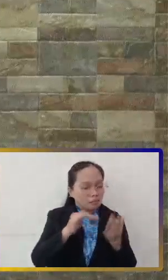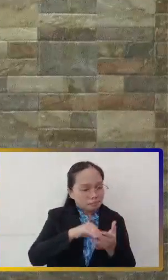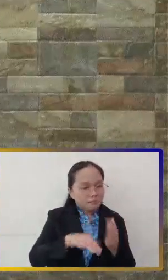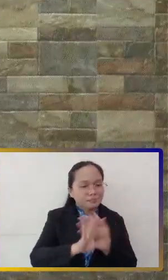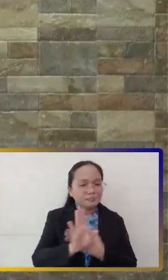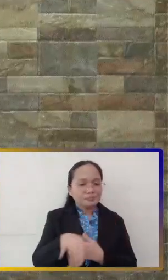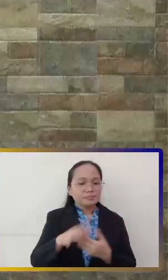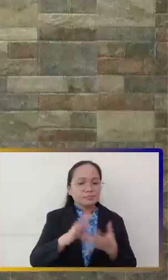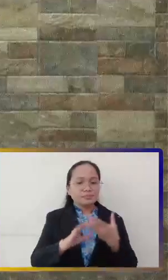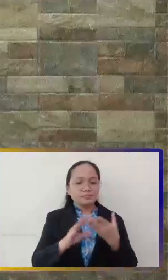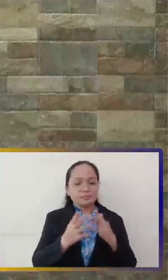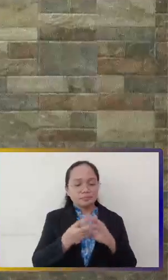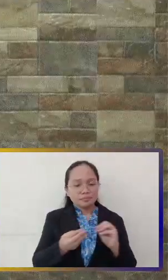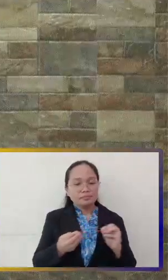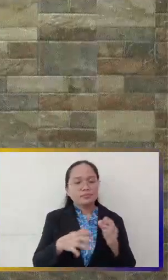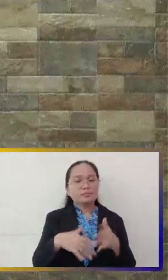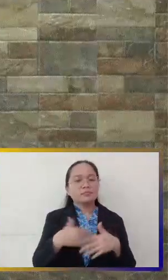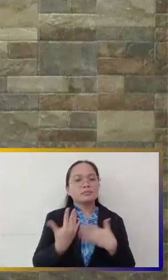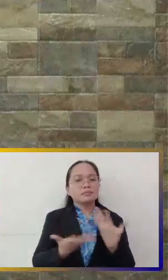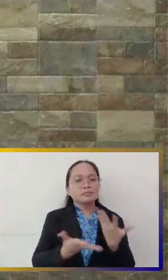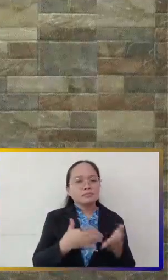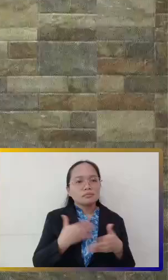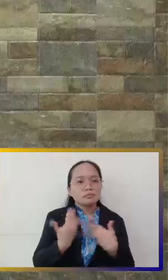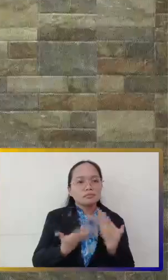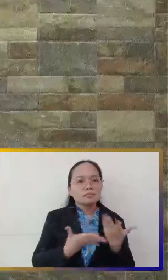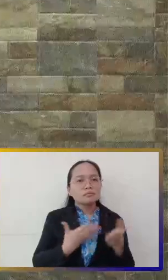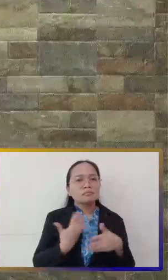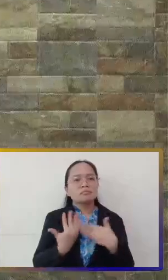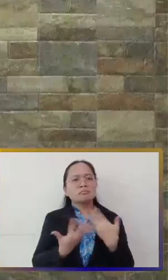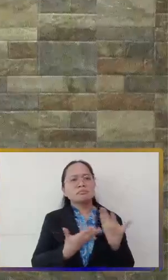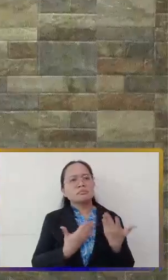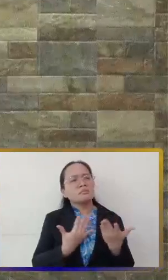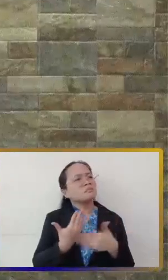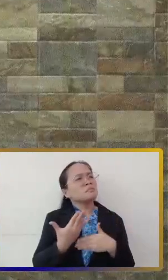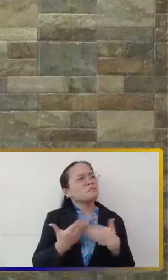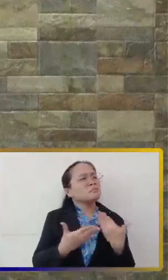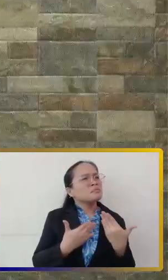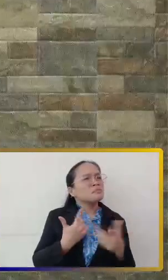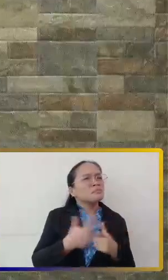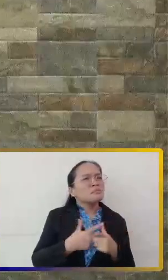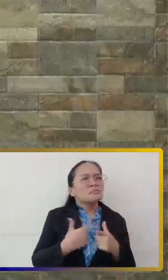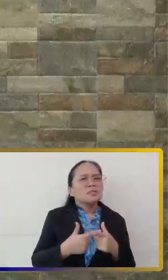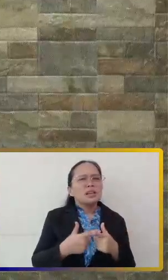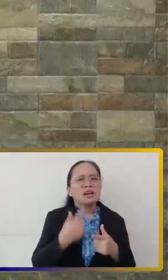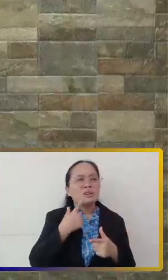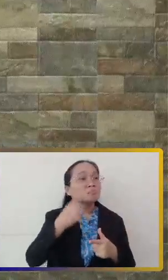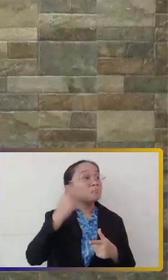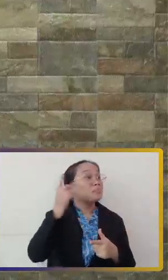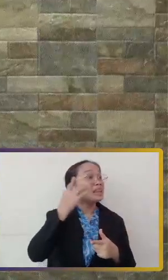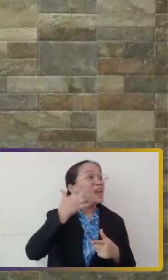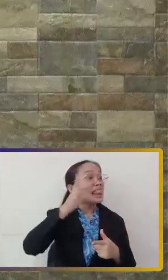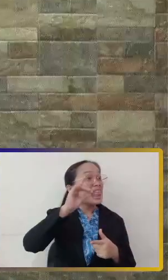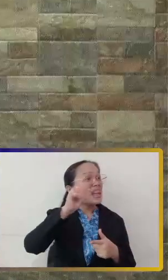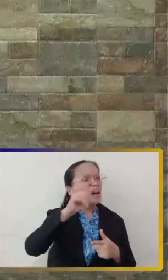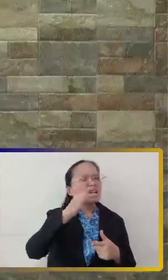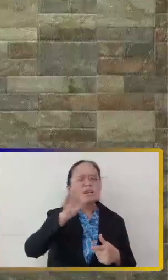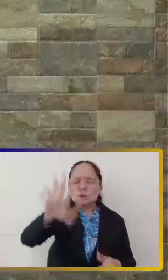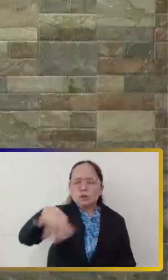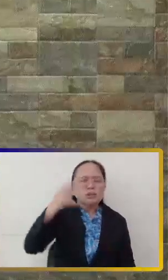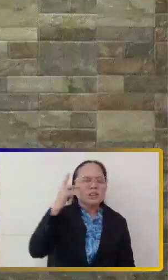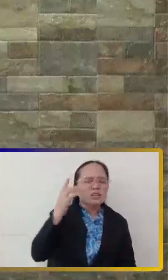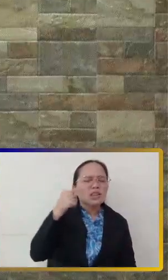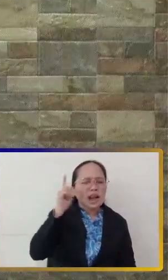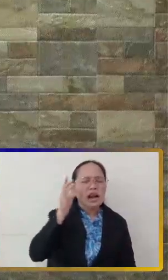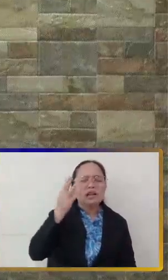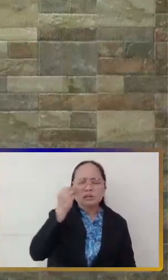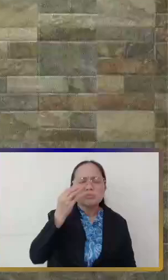to the story. Okay? Here's what happened. Sabi ko, okay, bihan mo na kako, huwag ka na. Huwag na. Hindi, Pastor, sabi niya, matulog ka na. Ibabalik